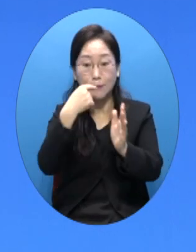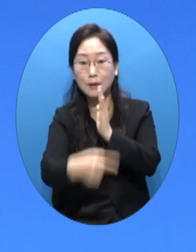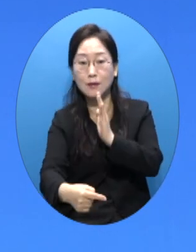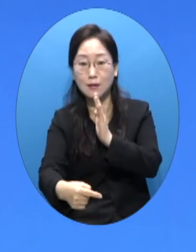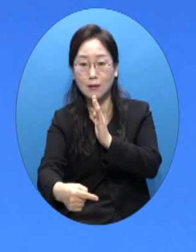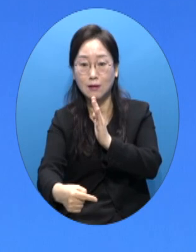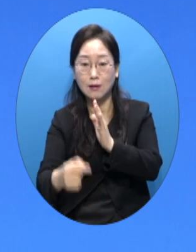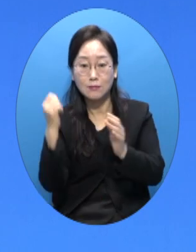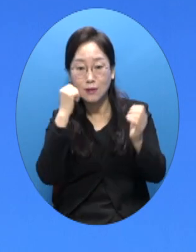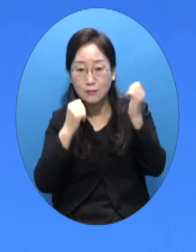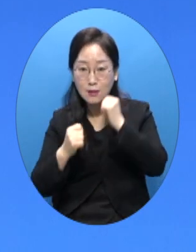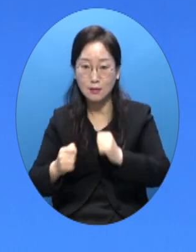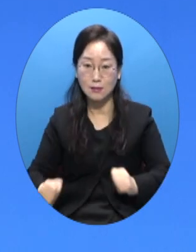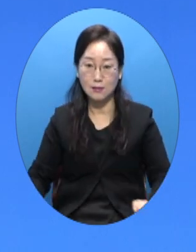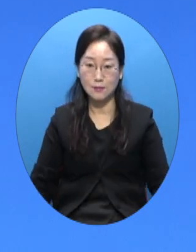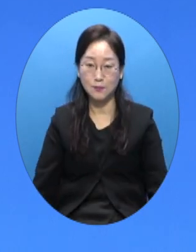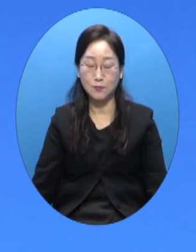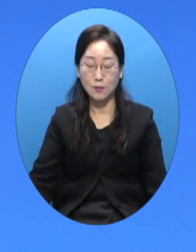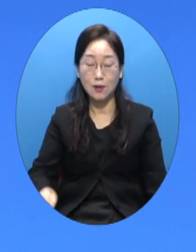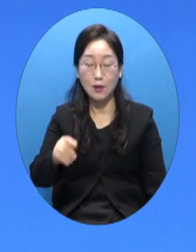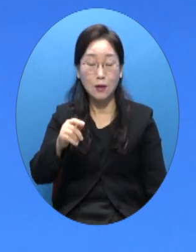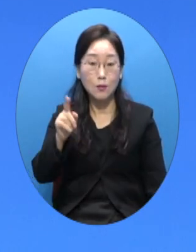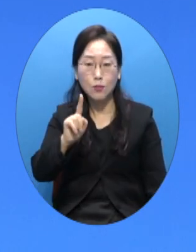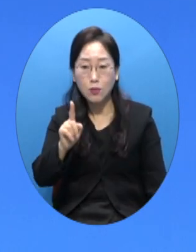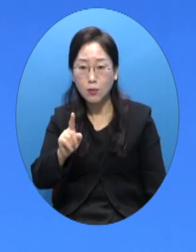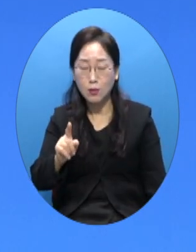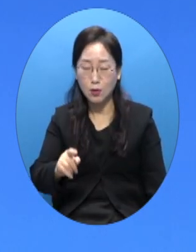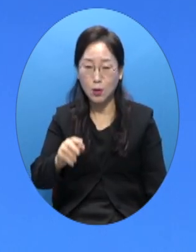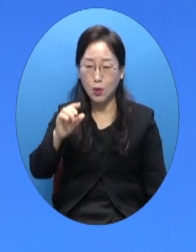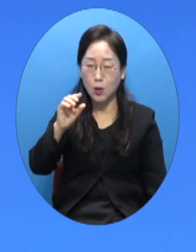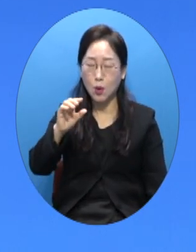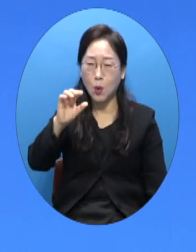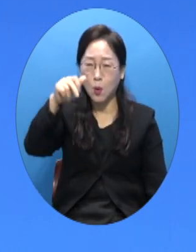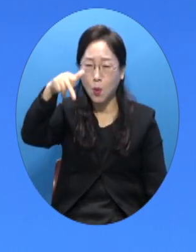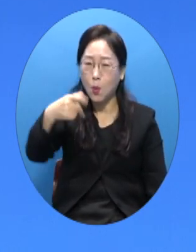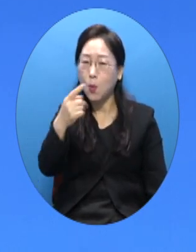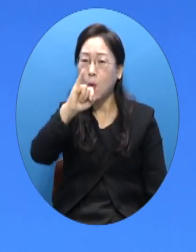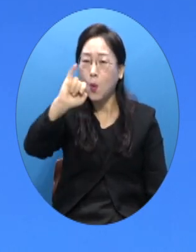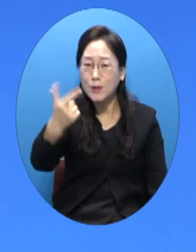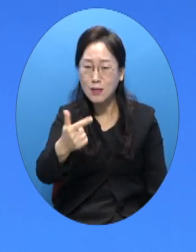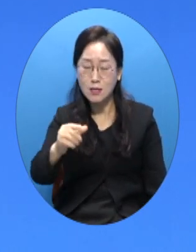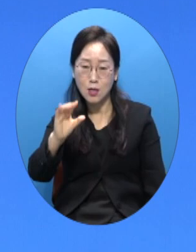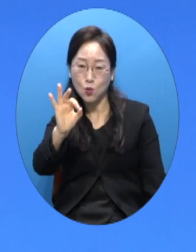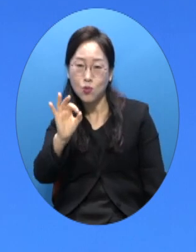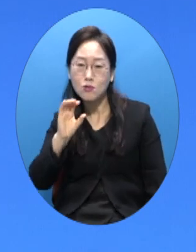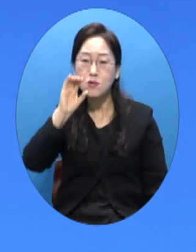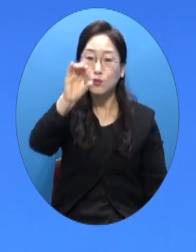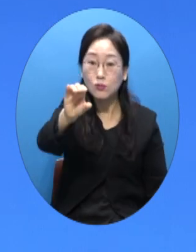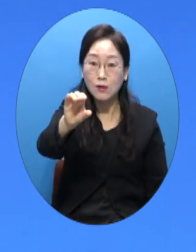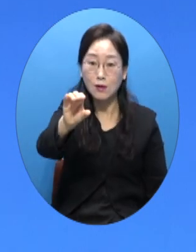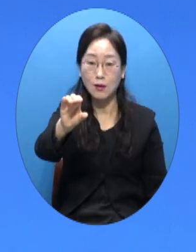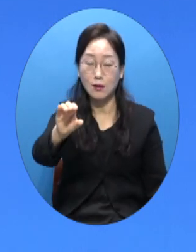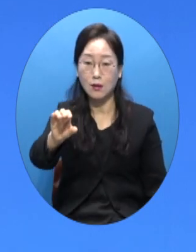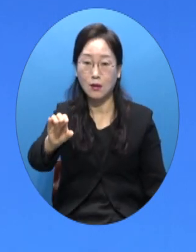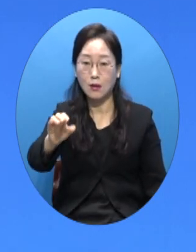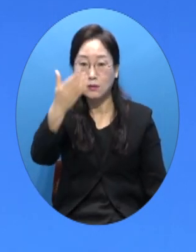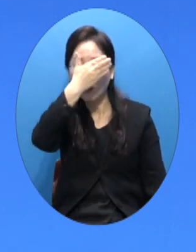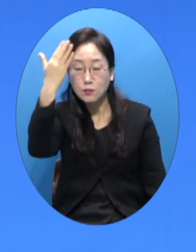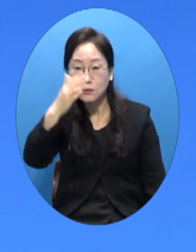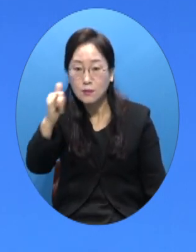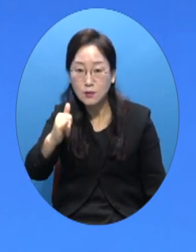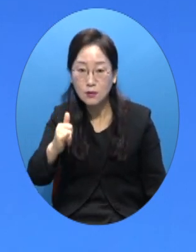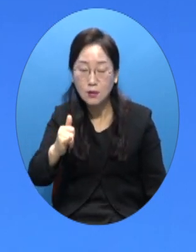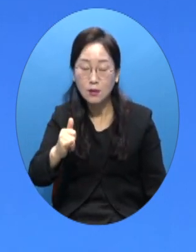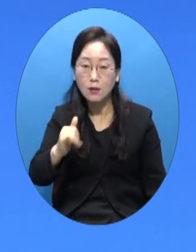많습니까 저 한 번도 해 본 적이 없지만 무슨 뭐 코인이 어쩌고 어쩌 거기다 투자했다가 젊은이들이 얼마나 많은